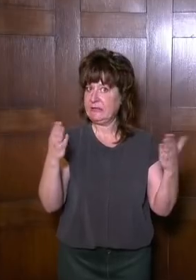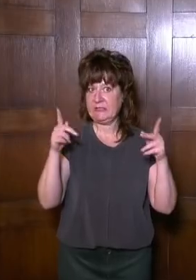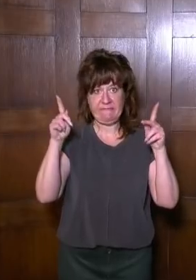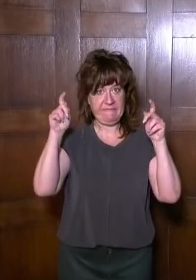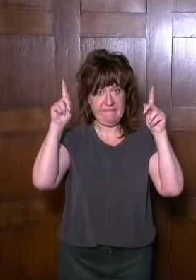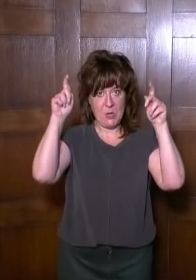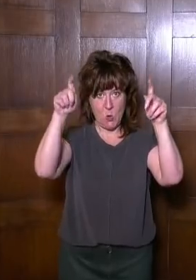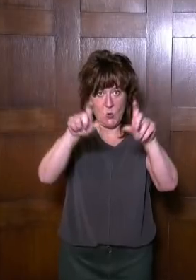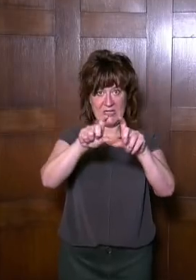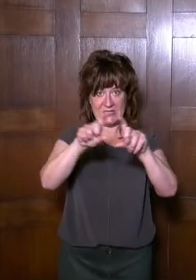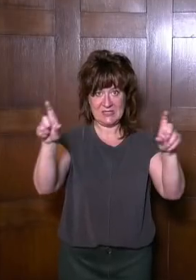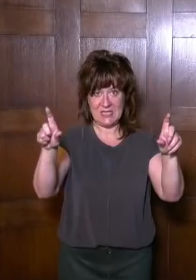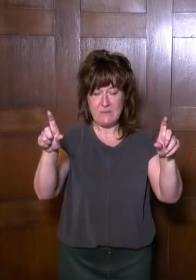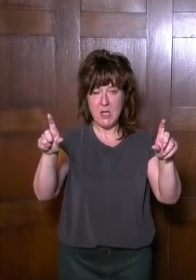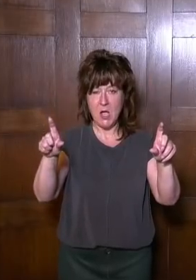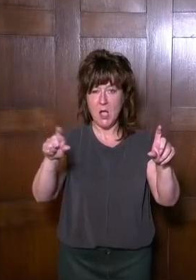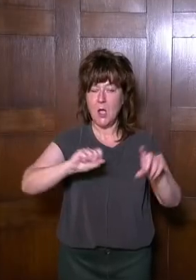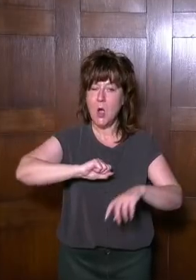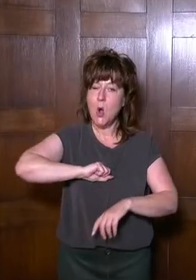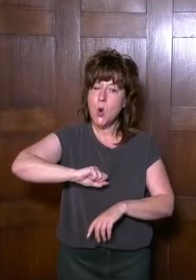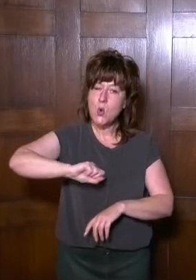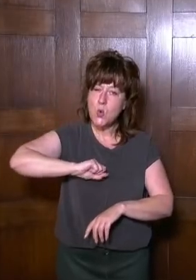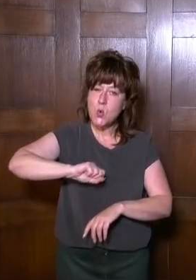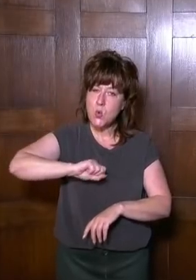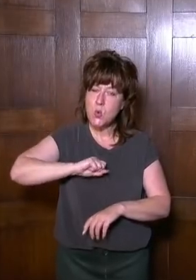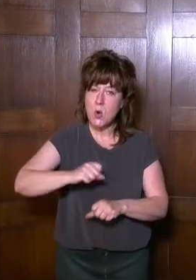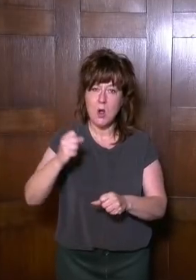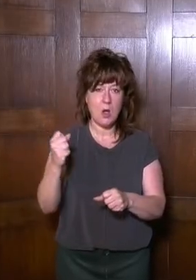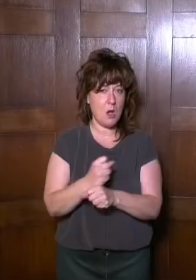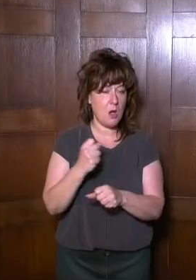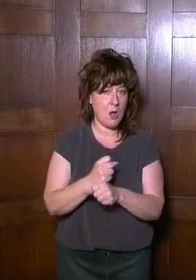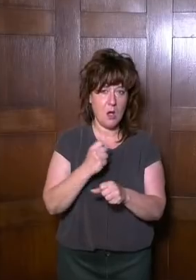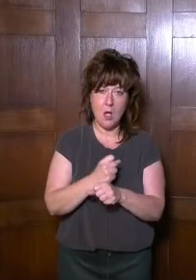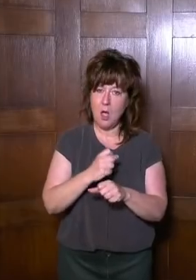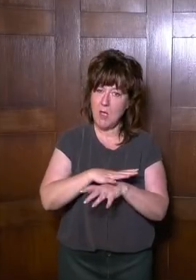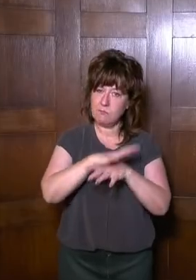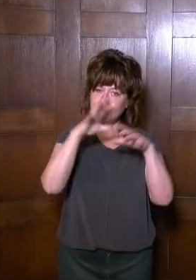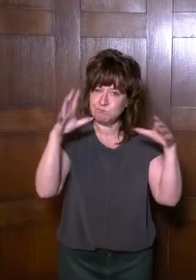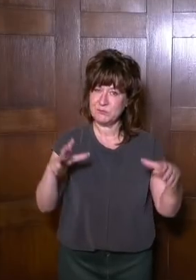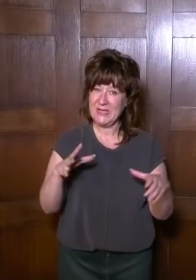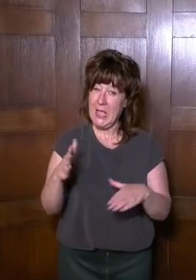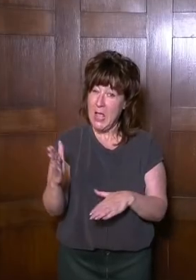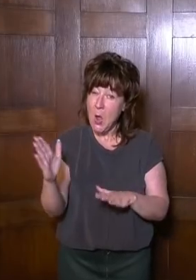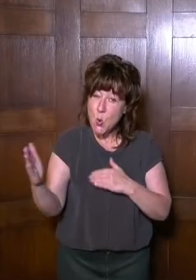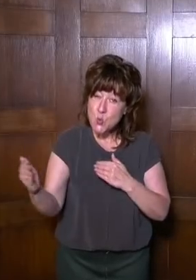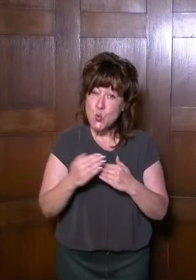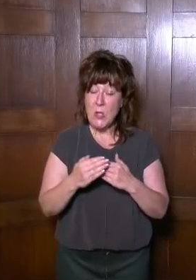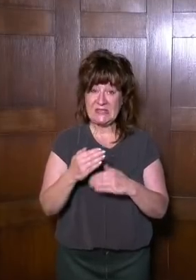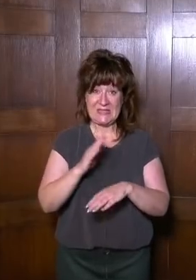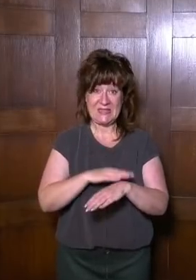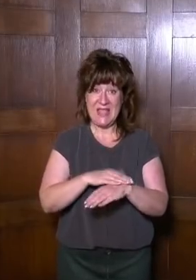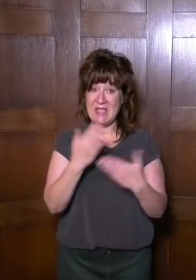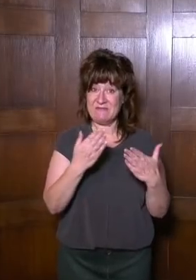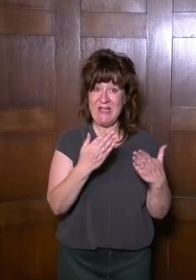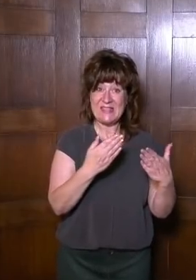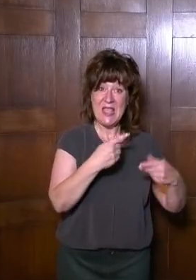ein unglaubliches Pensum gehabt. Wir mussten innerhalb wirklich kürzester Zeit umstellen vom Regelbetrieb